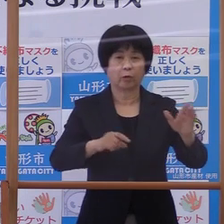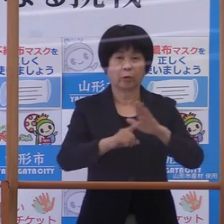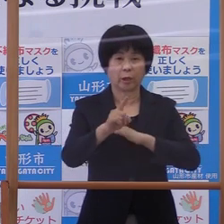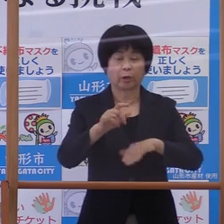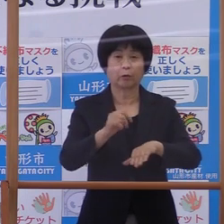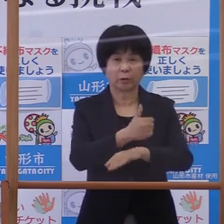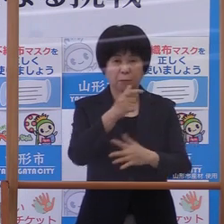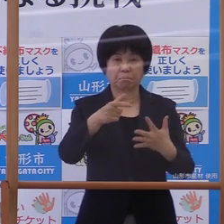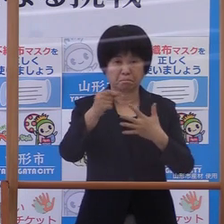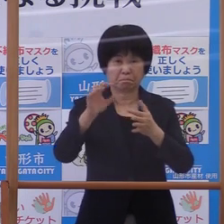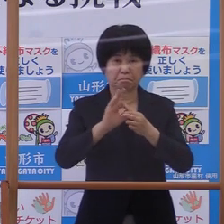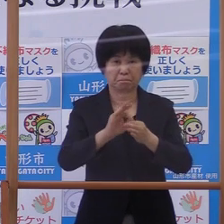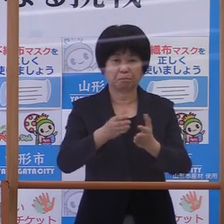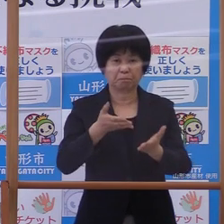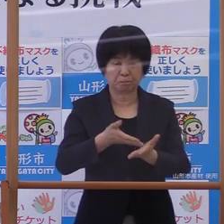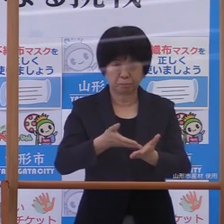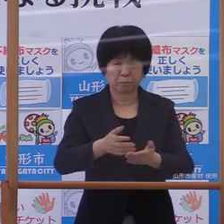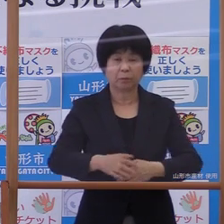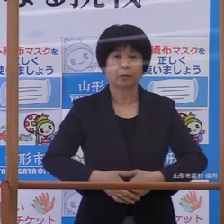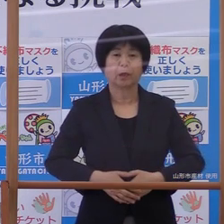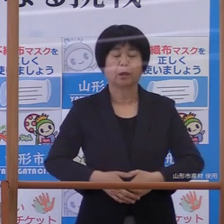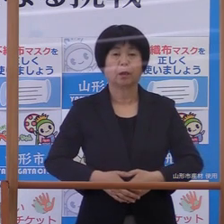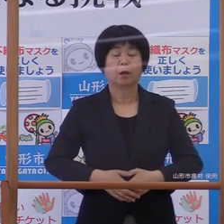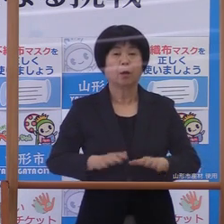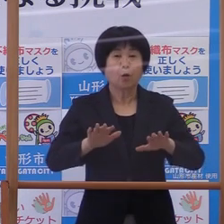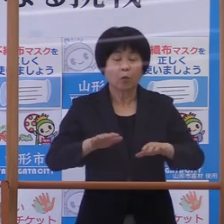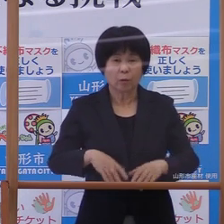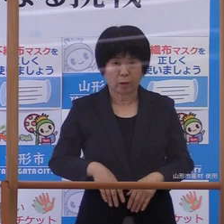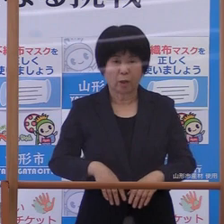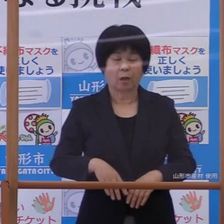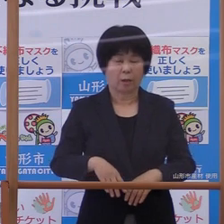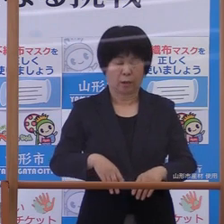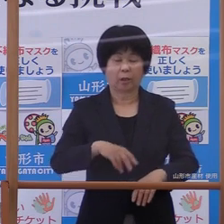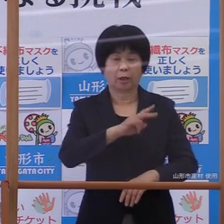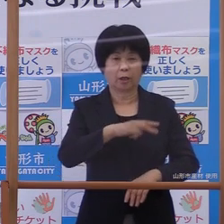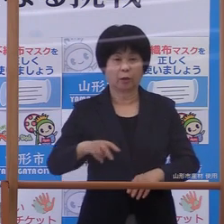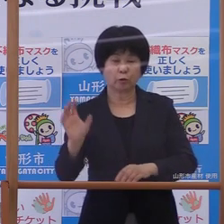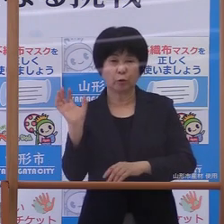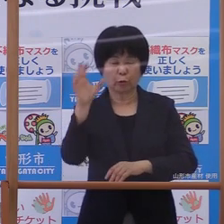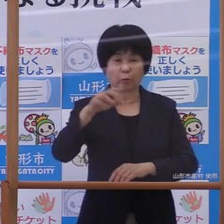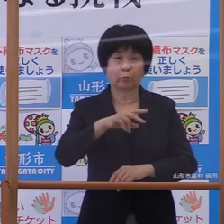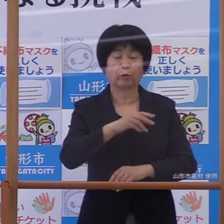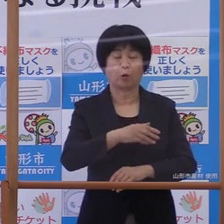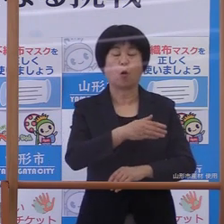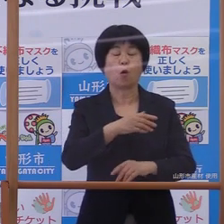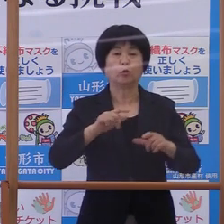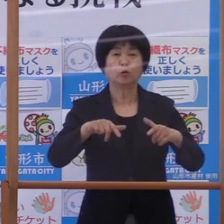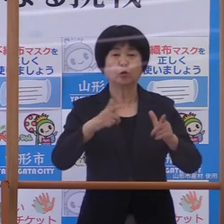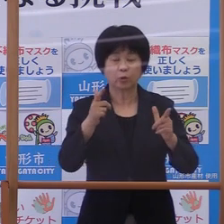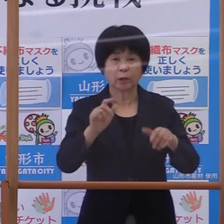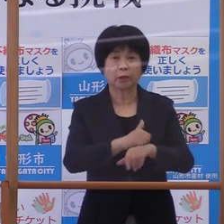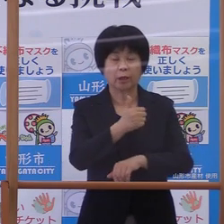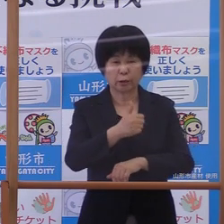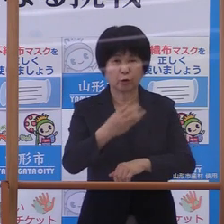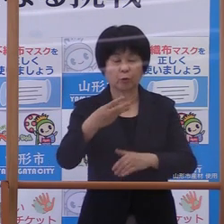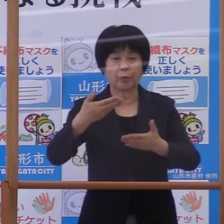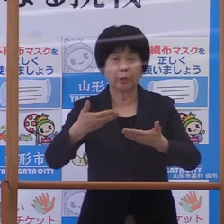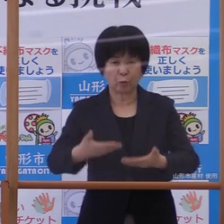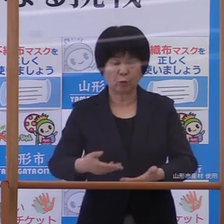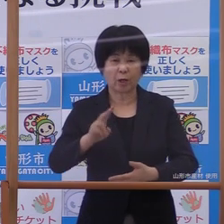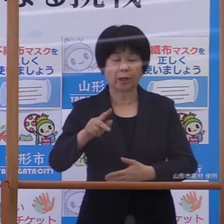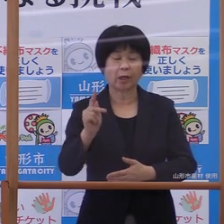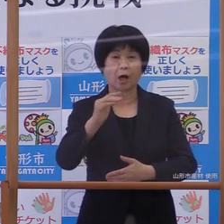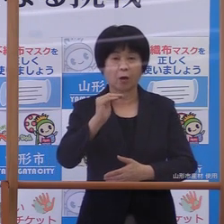選出について申し上げます。この度水球の鈴木桃井選手、三浦璃花子選手